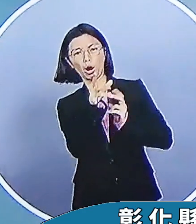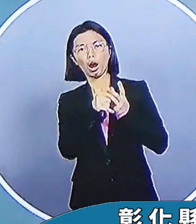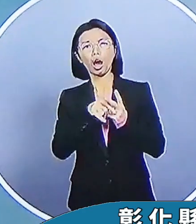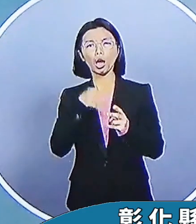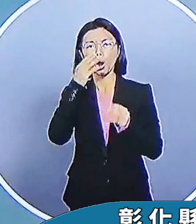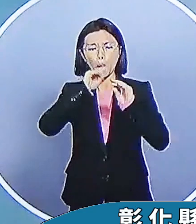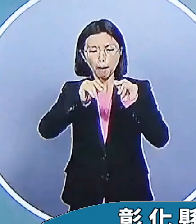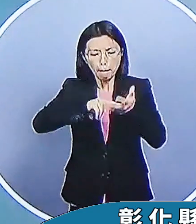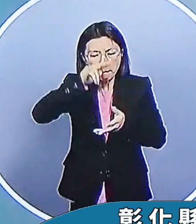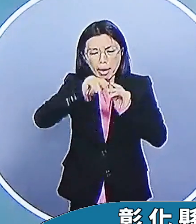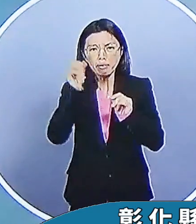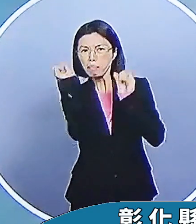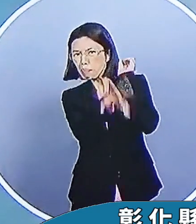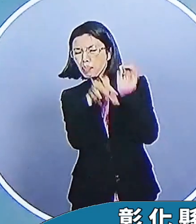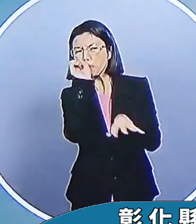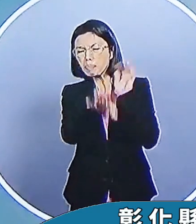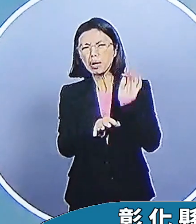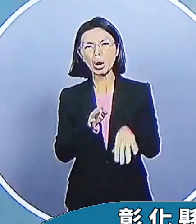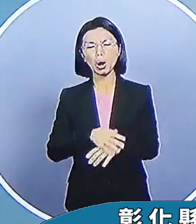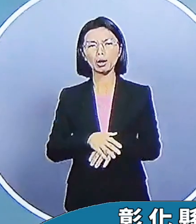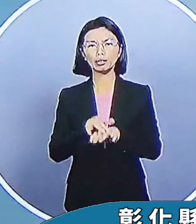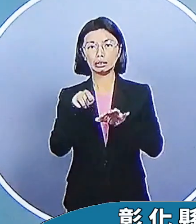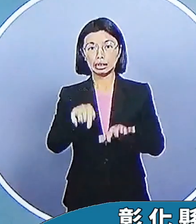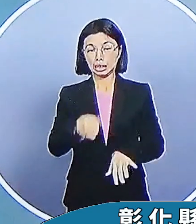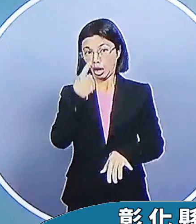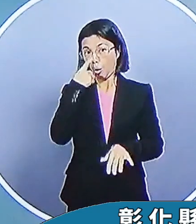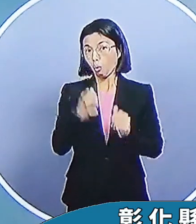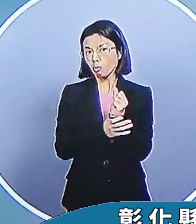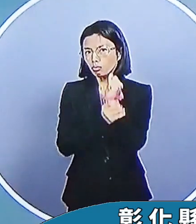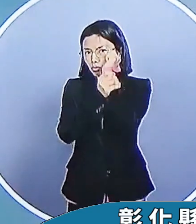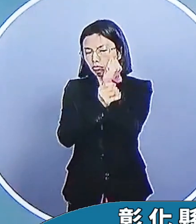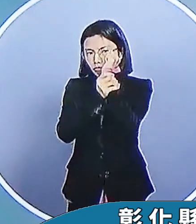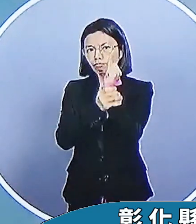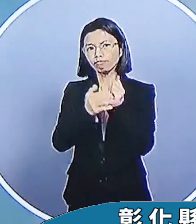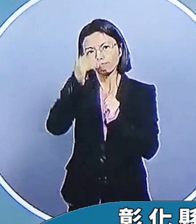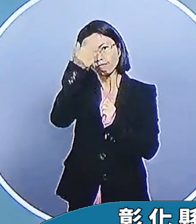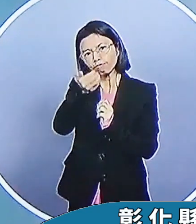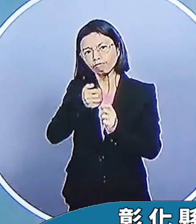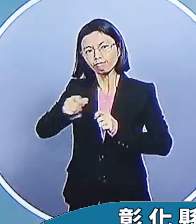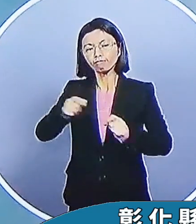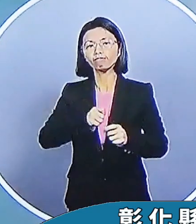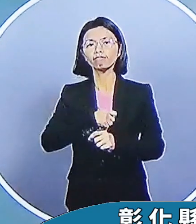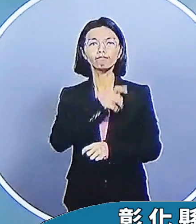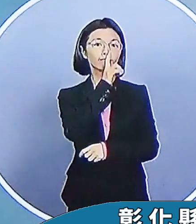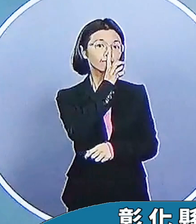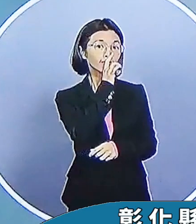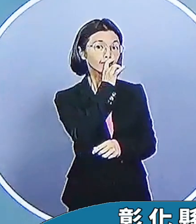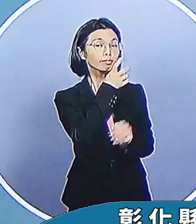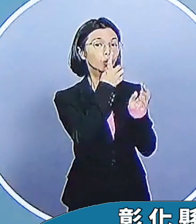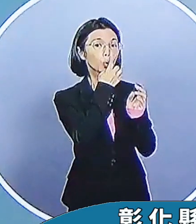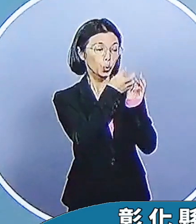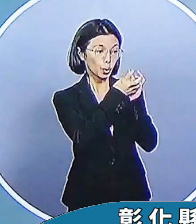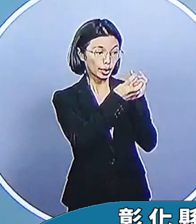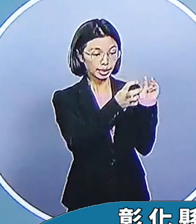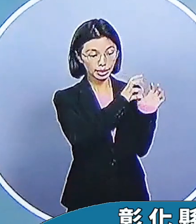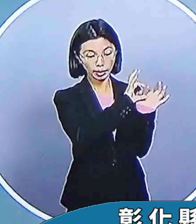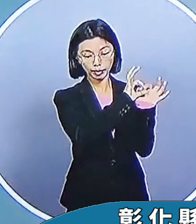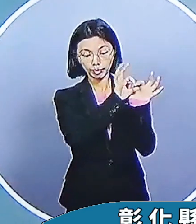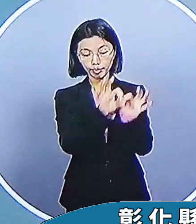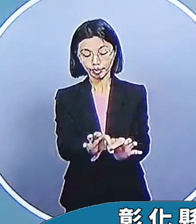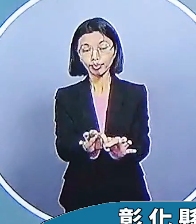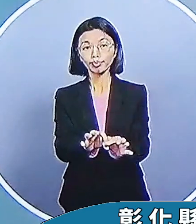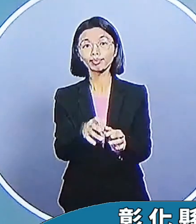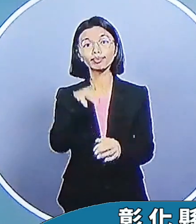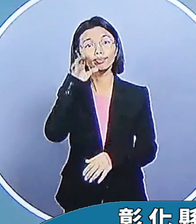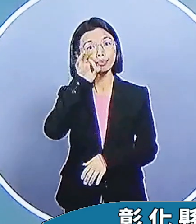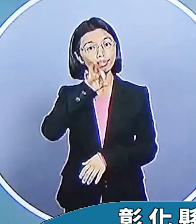是为着争取着咱中华，而且前瞻基础建设，无论是咱的哦台中捷运绿线延伸到彰化，或